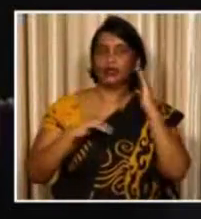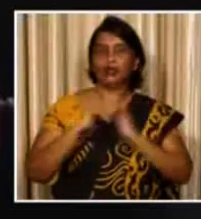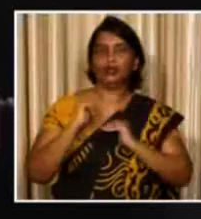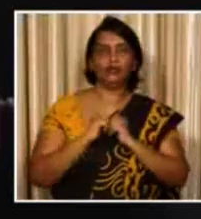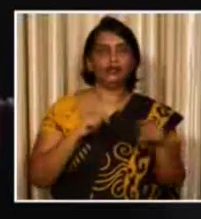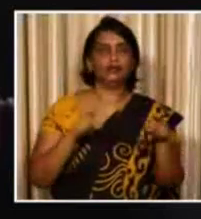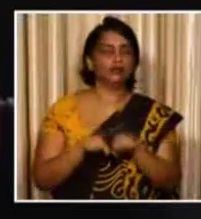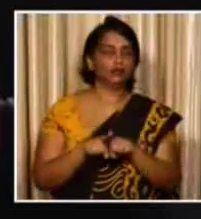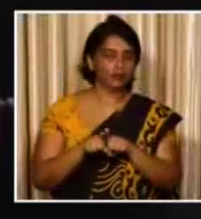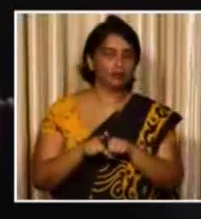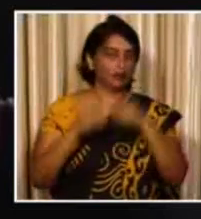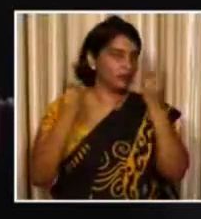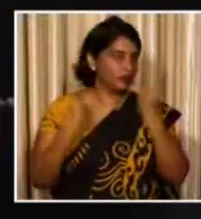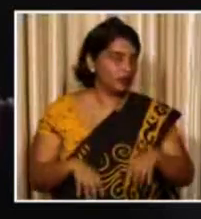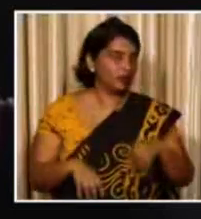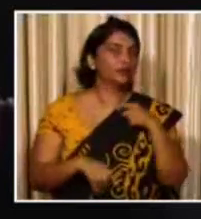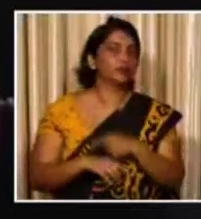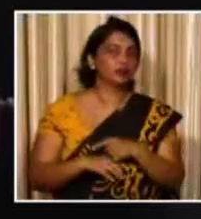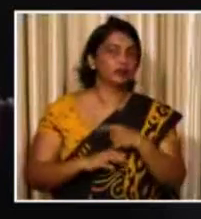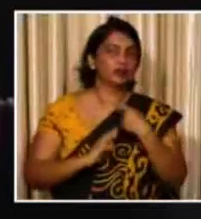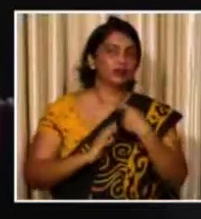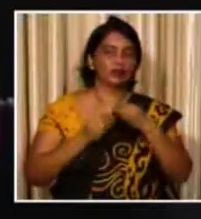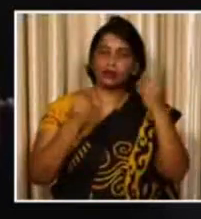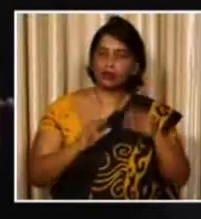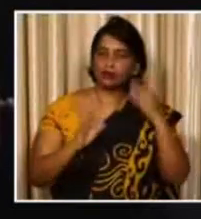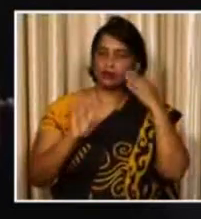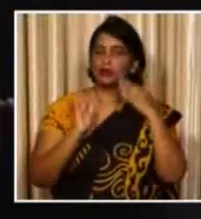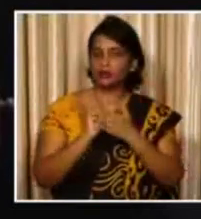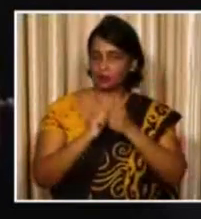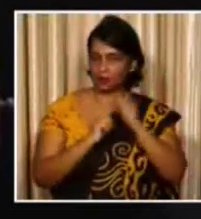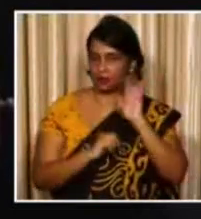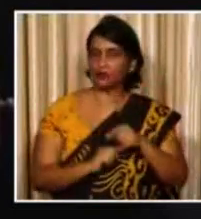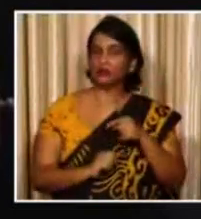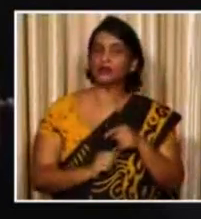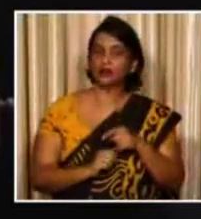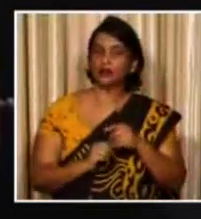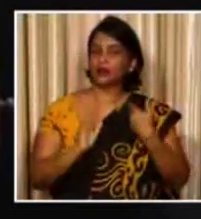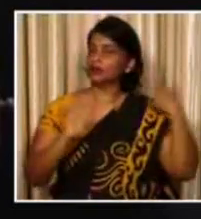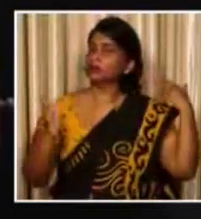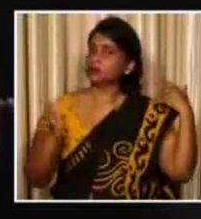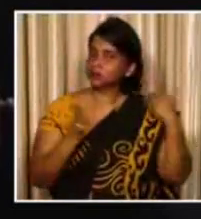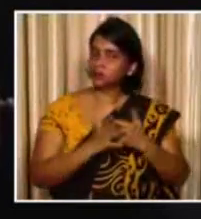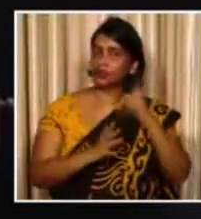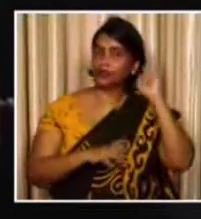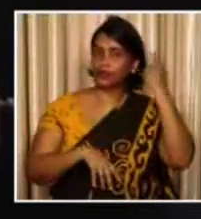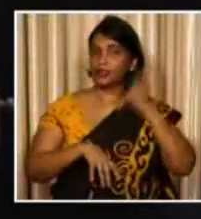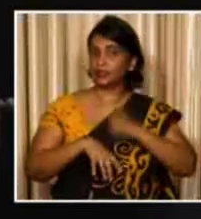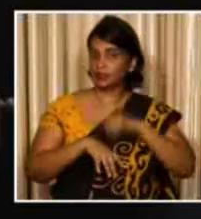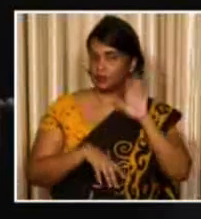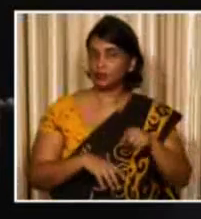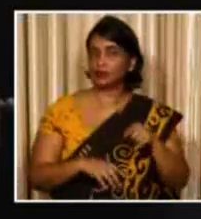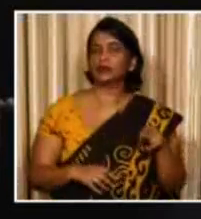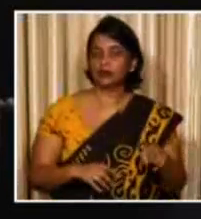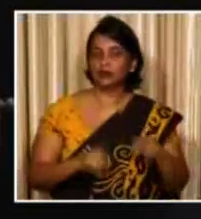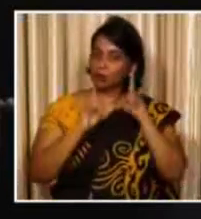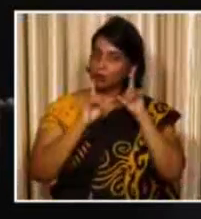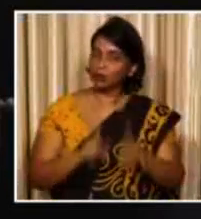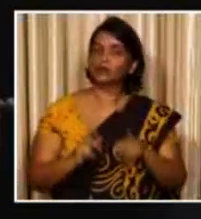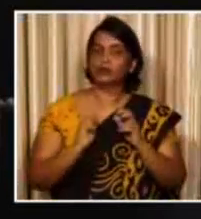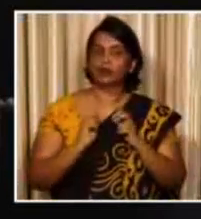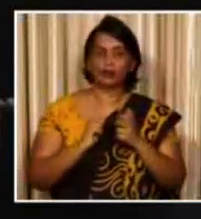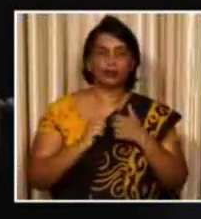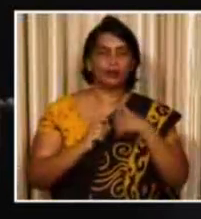ആർത്ഥിക വശം കടാവെട്ടി ബാങ്കുലത് ഭാവേട്ട പത്വീ തിബനുവാ ഇതിഹാസേ പ്രഥമ വതാവട തമായി മെവനി തത്വയകട